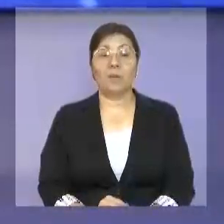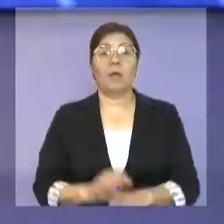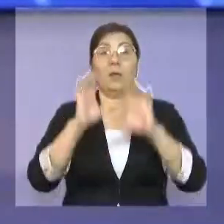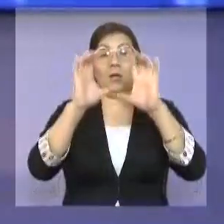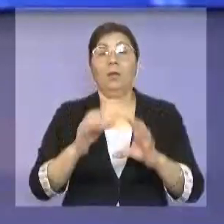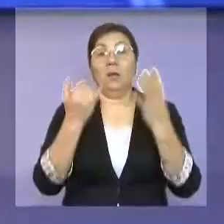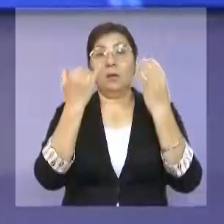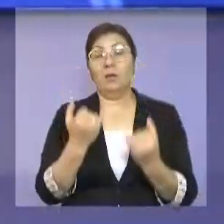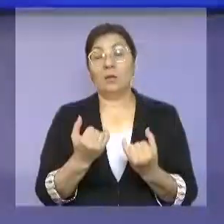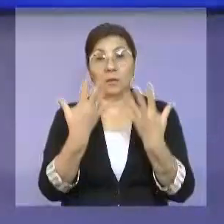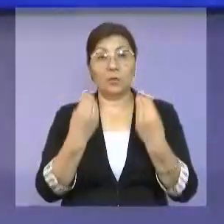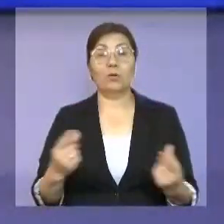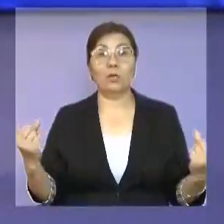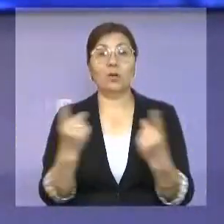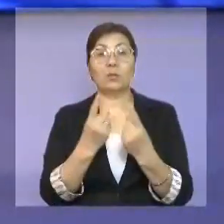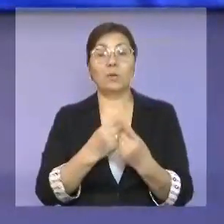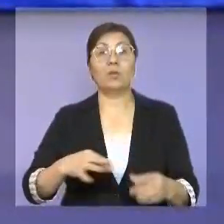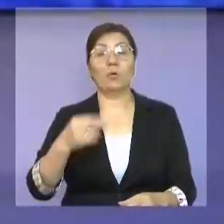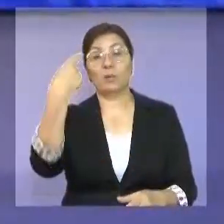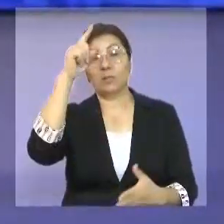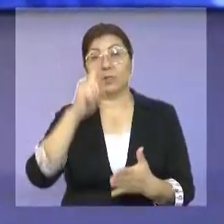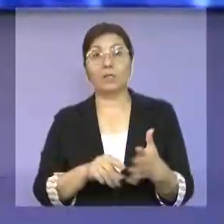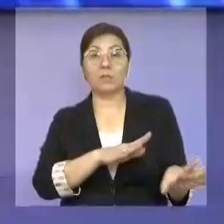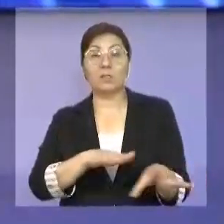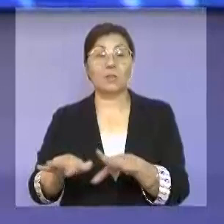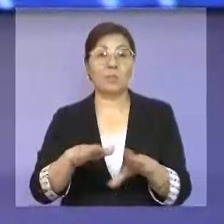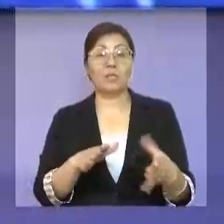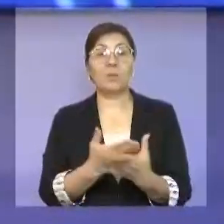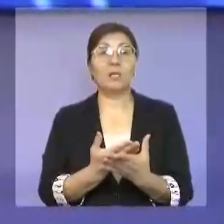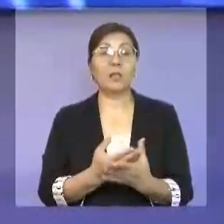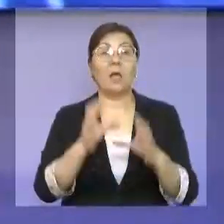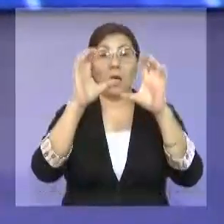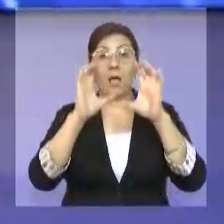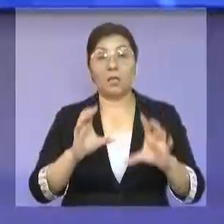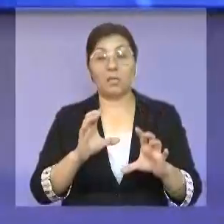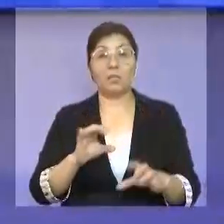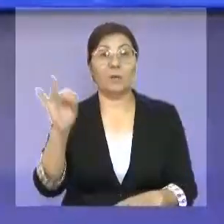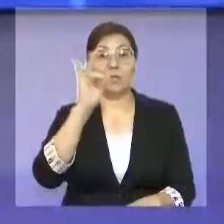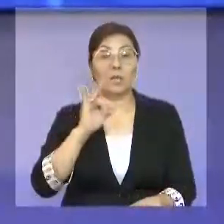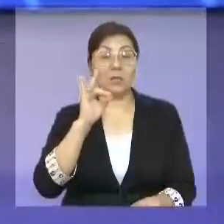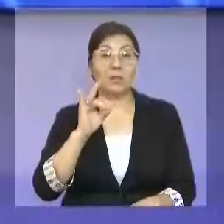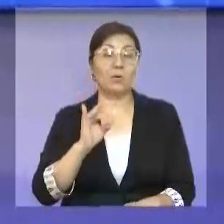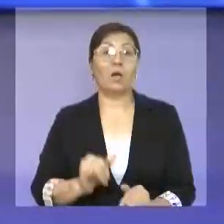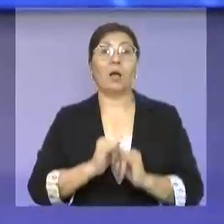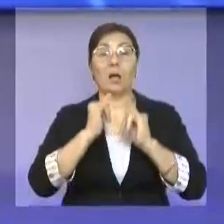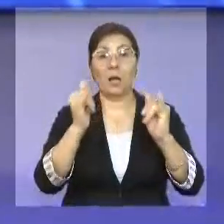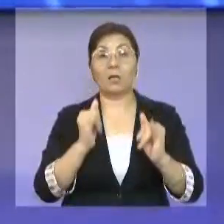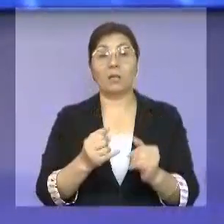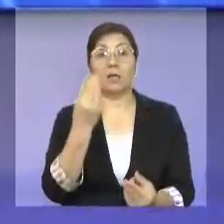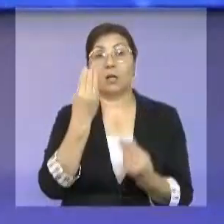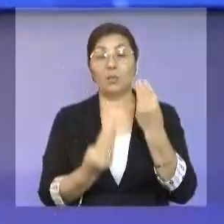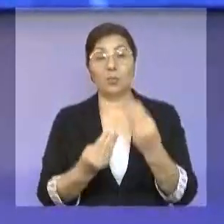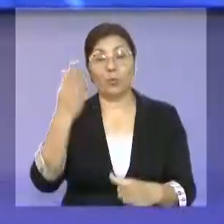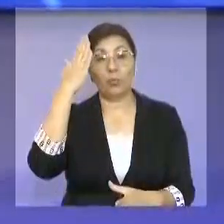Конституция күні қарсаңында облыстық дін істер басқармасы мен жарық орталығы еліміздің ата заңын және ел тарихын танытуға арналған интеллектуалды ойын